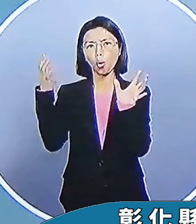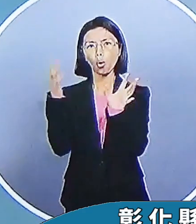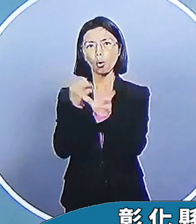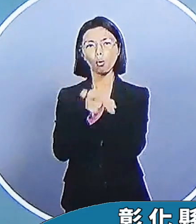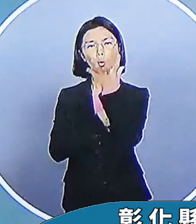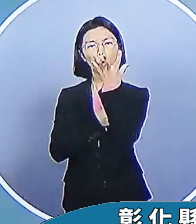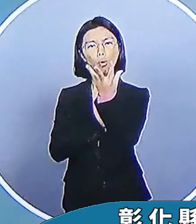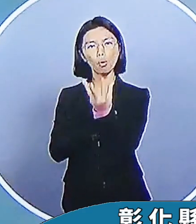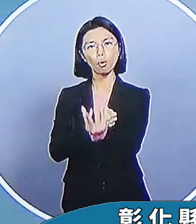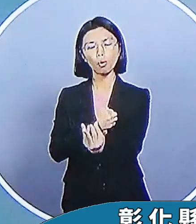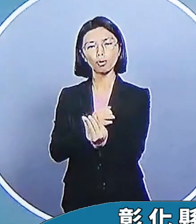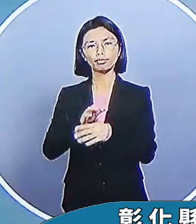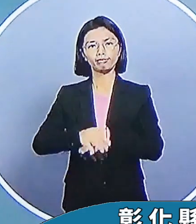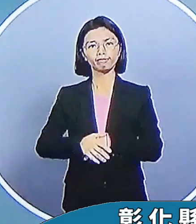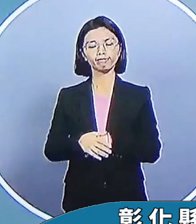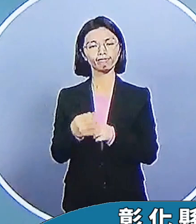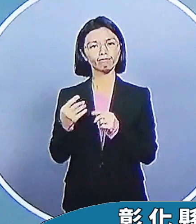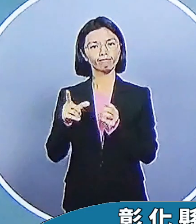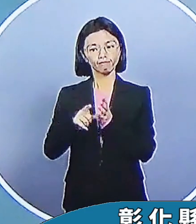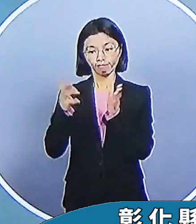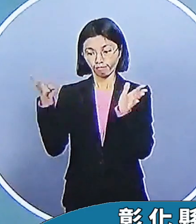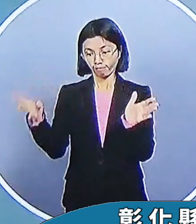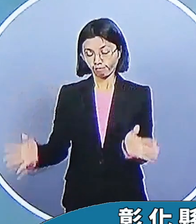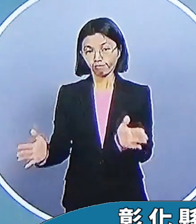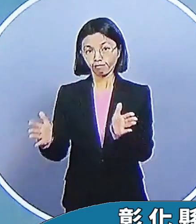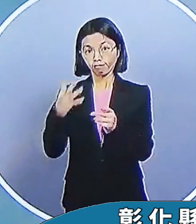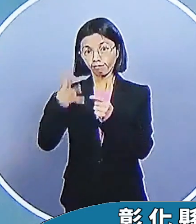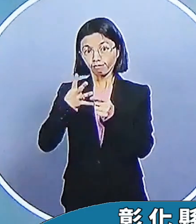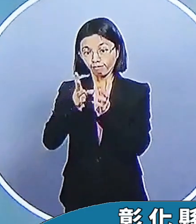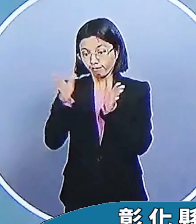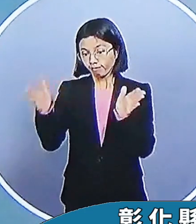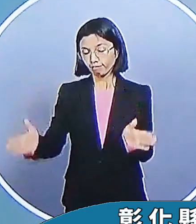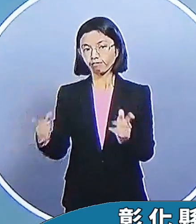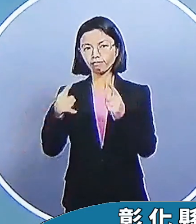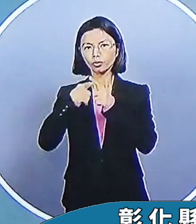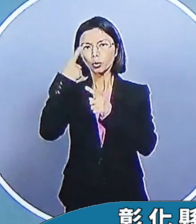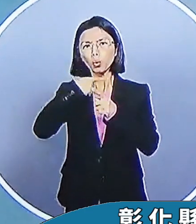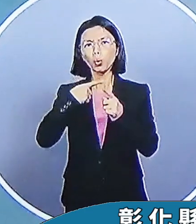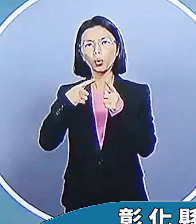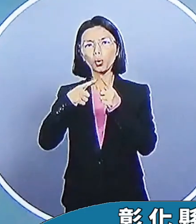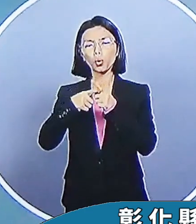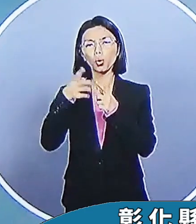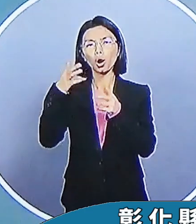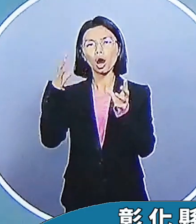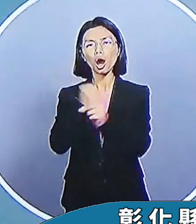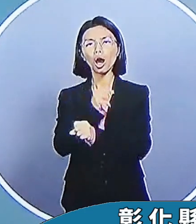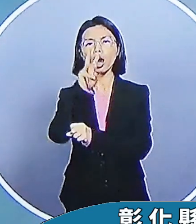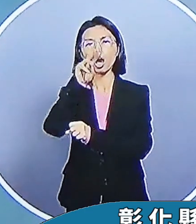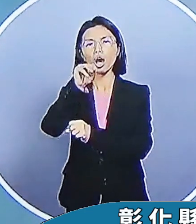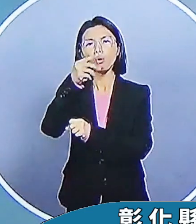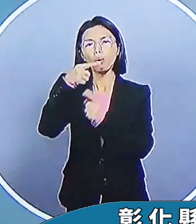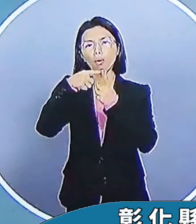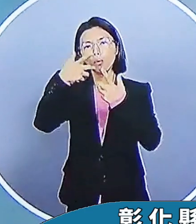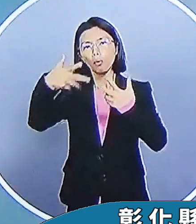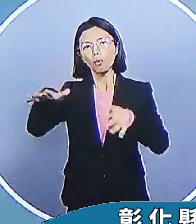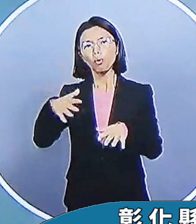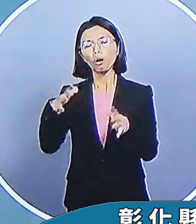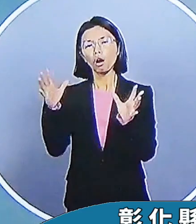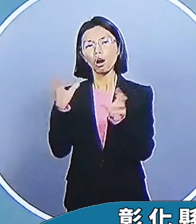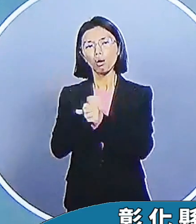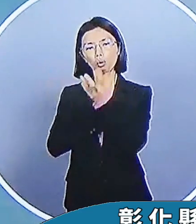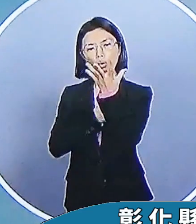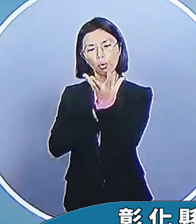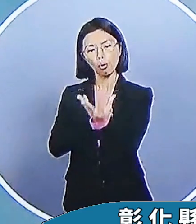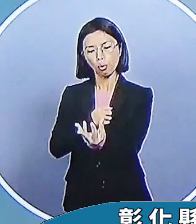影讲，是这里临来将近4年的时间，咱中华人口流失30000多人。以王惠美